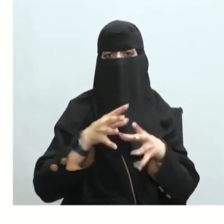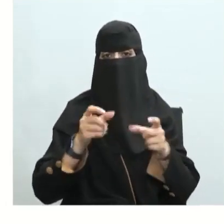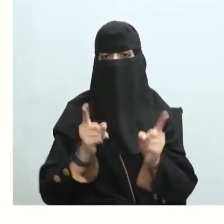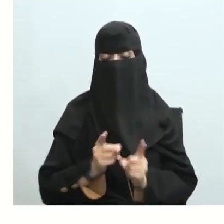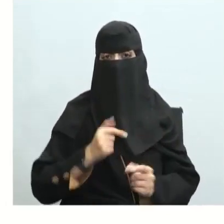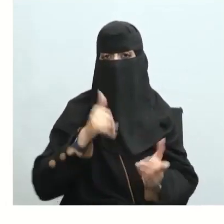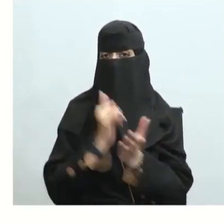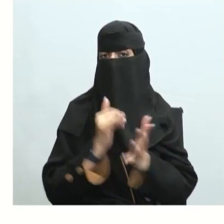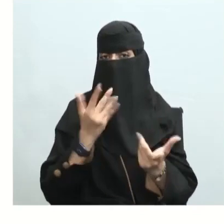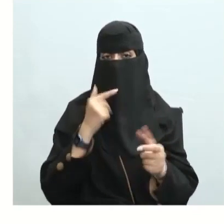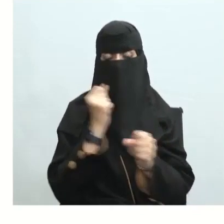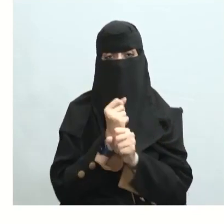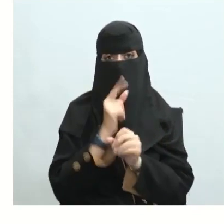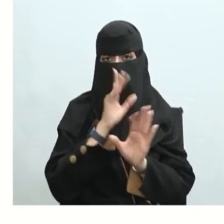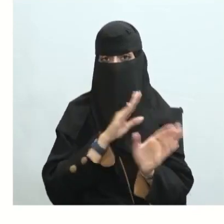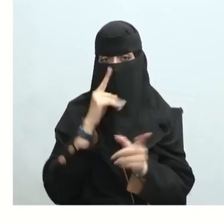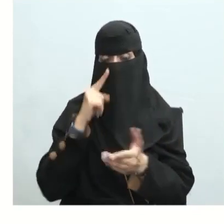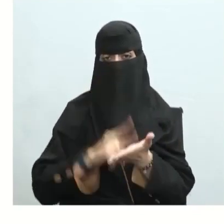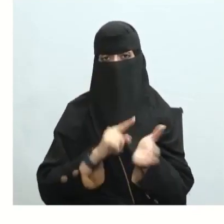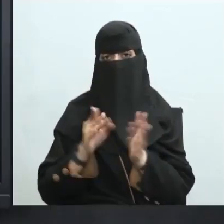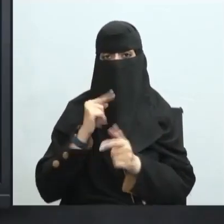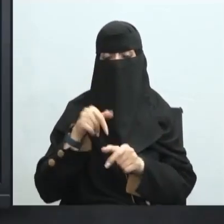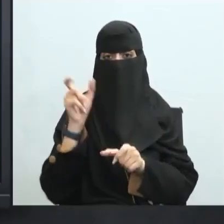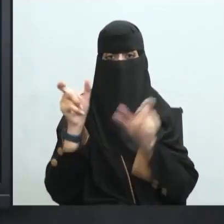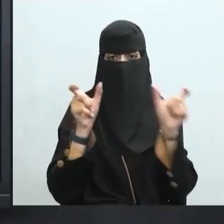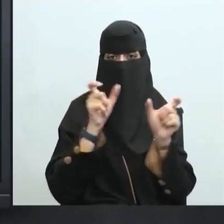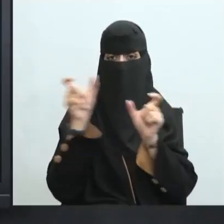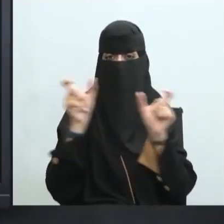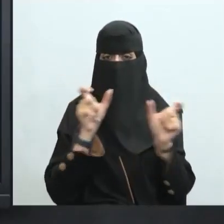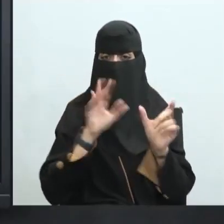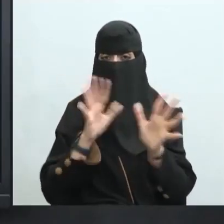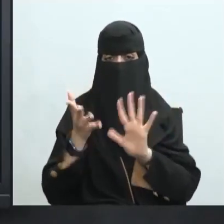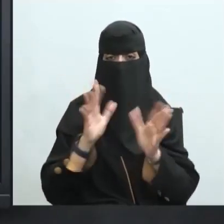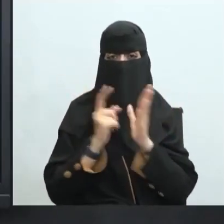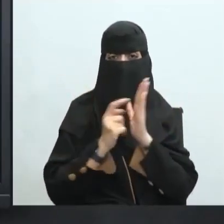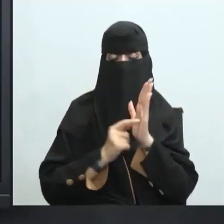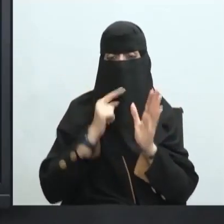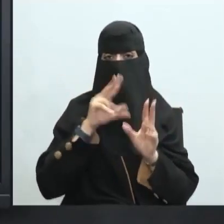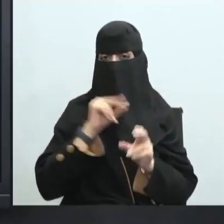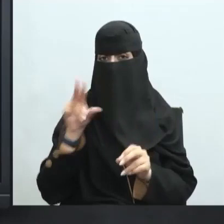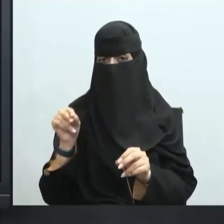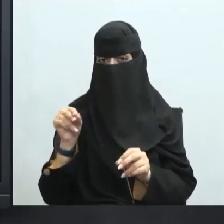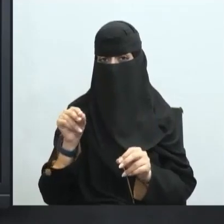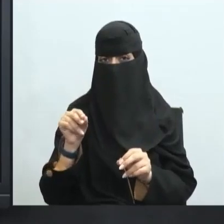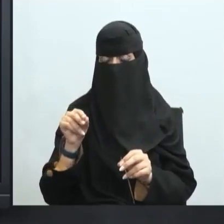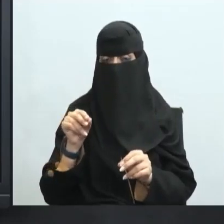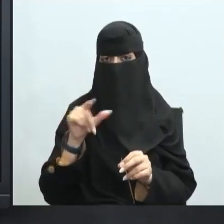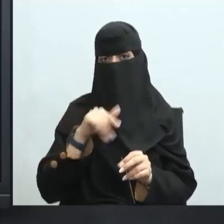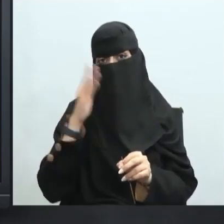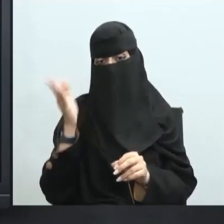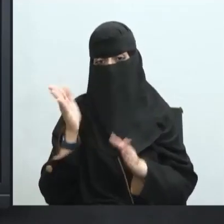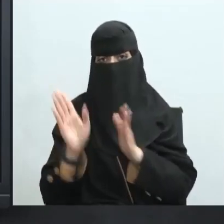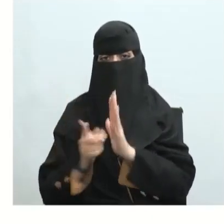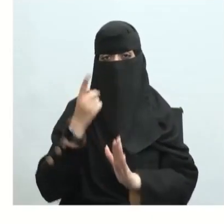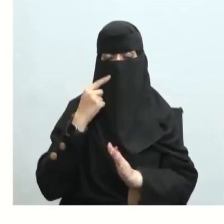المسؤول فعله لاحظ الشكوى والطلب في يعني بعض العناصر تتشابه هنا يقول نفذ اجراءات نبدا